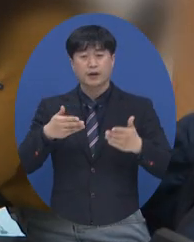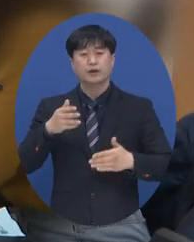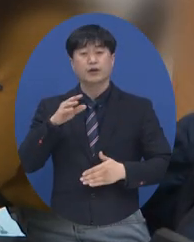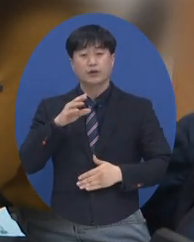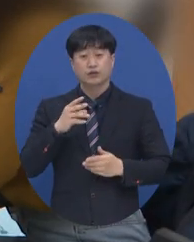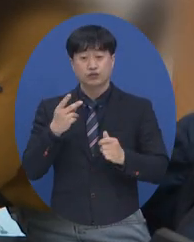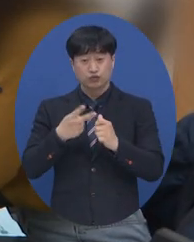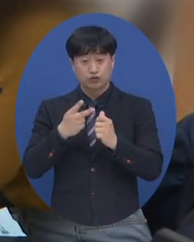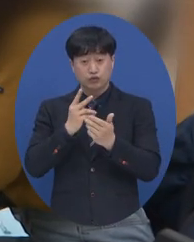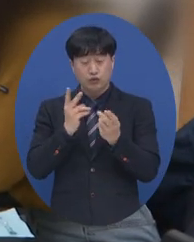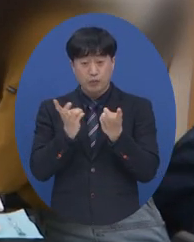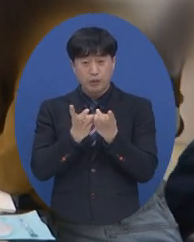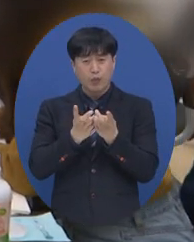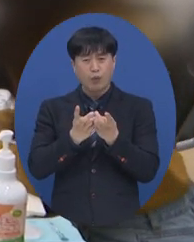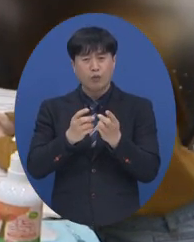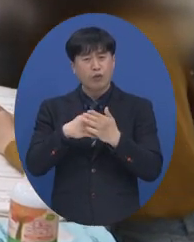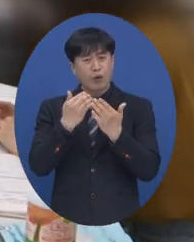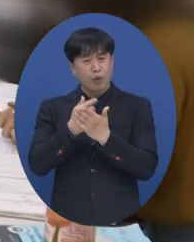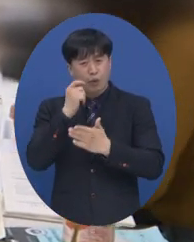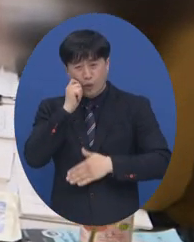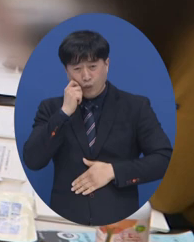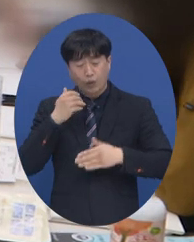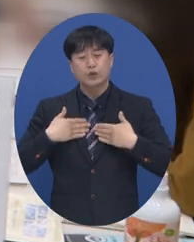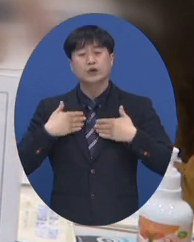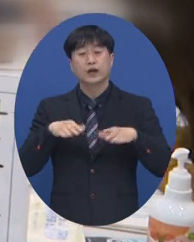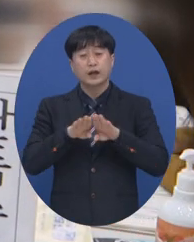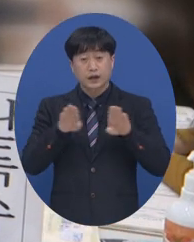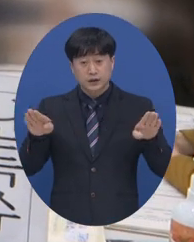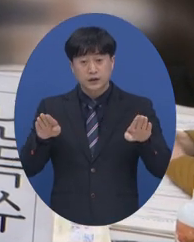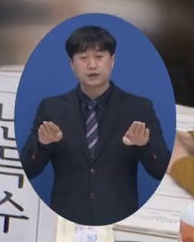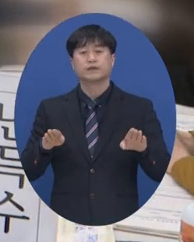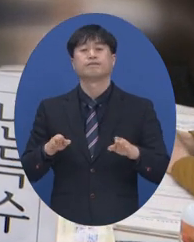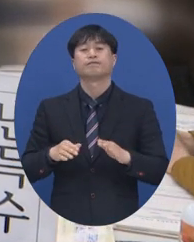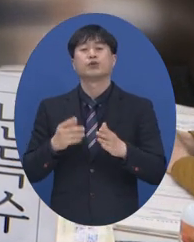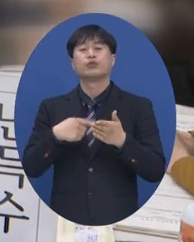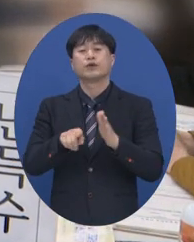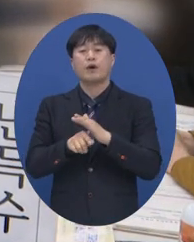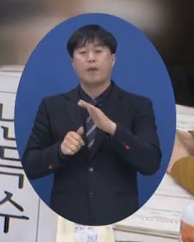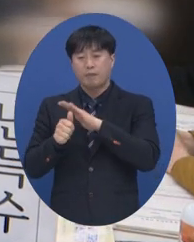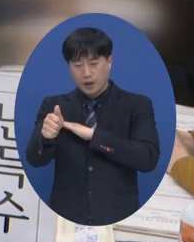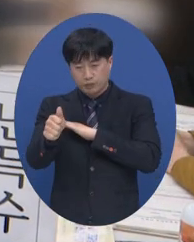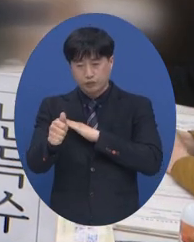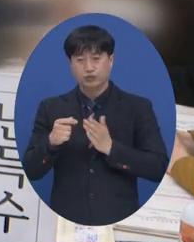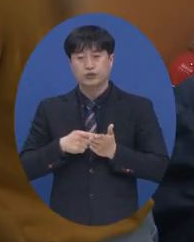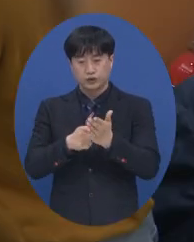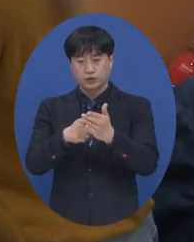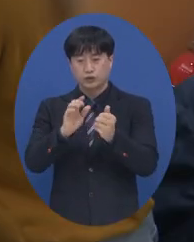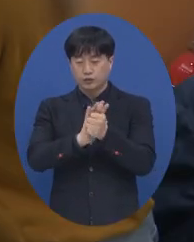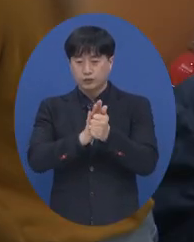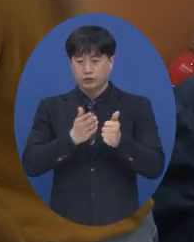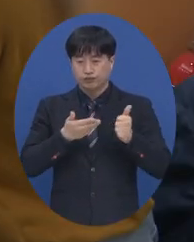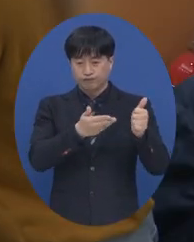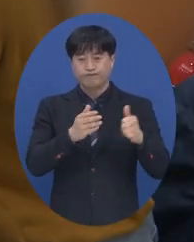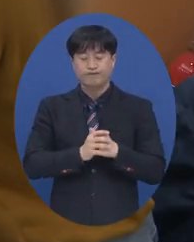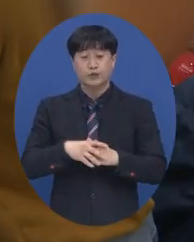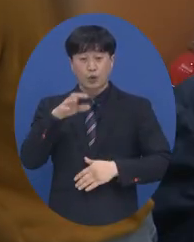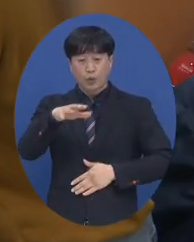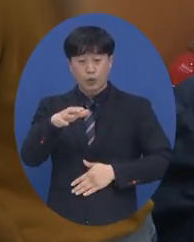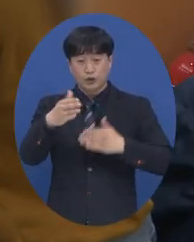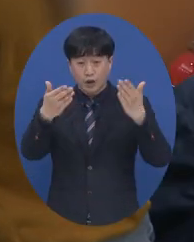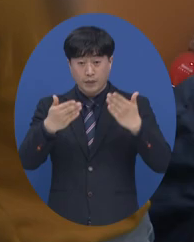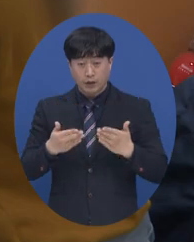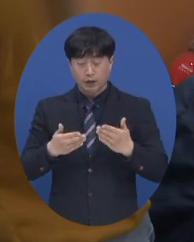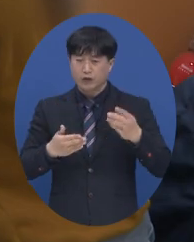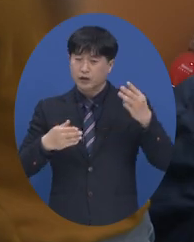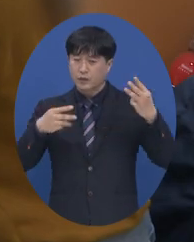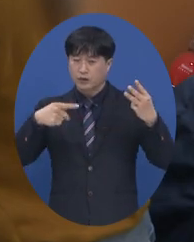두 가지 방식 모두 어려운 취약계층을 위해선 찾아가는 신청 서비스를 제공합니다 현장수령 은 3월